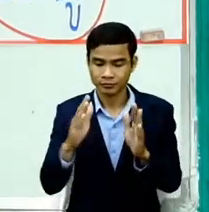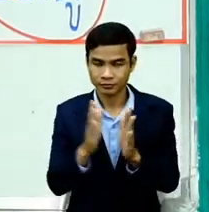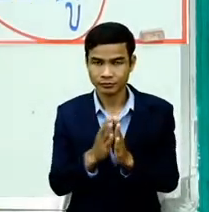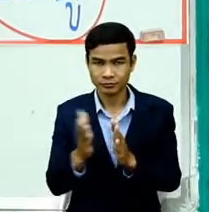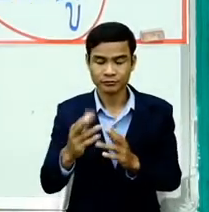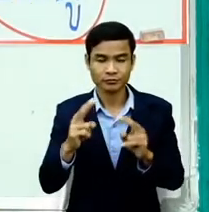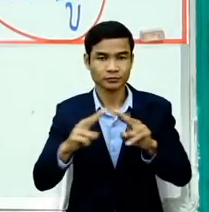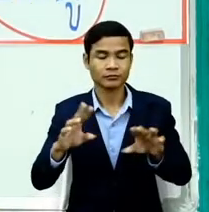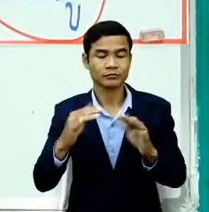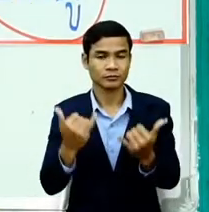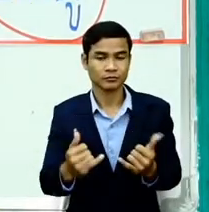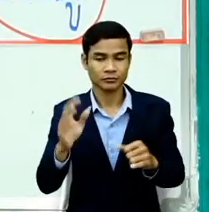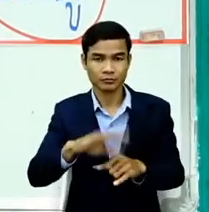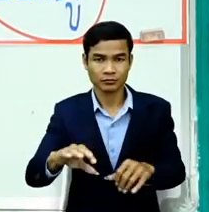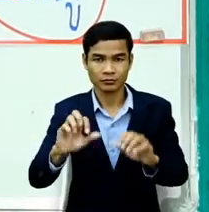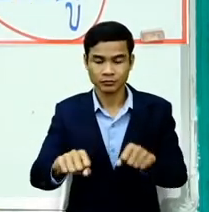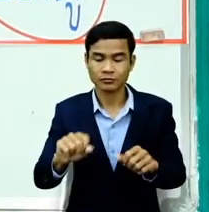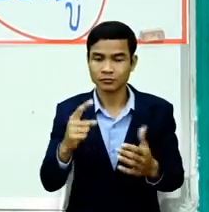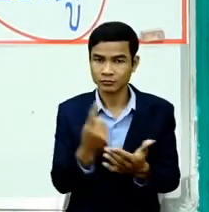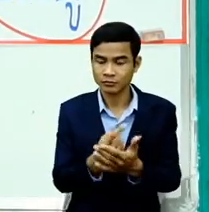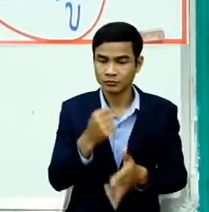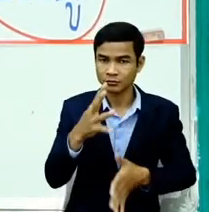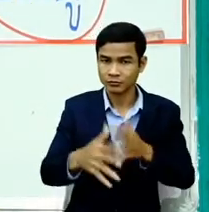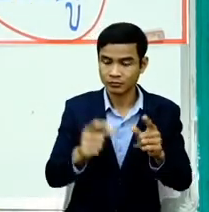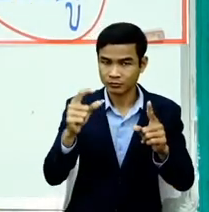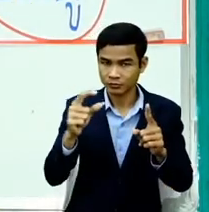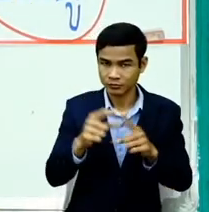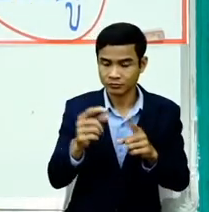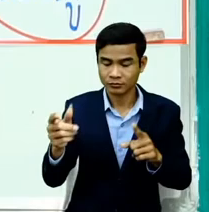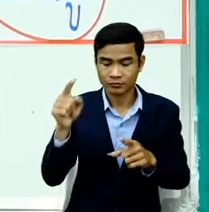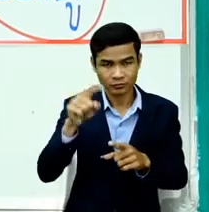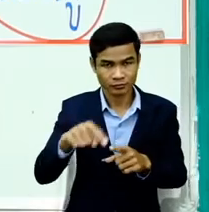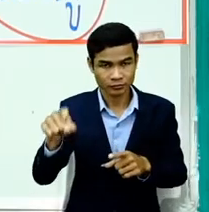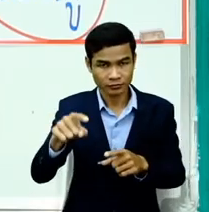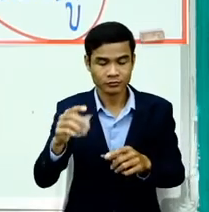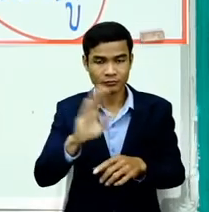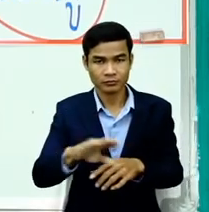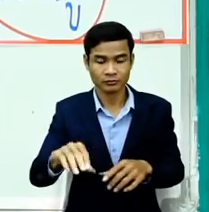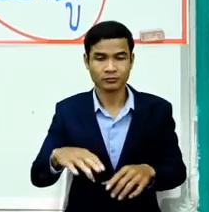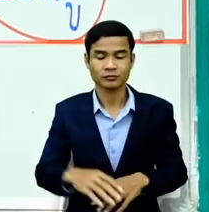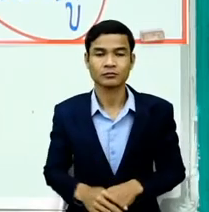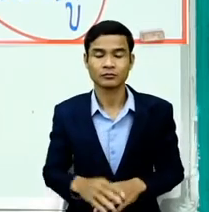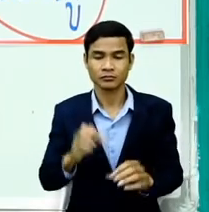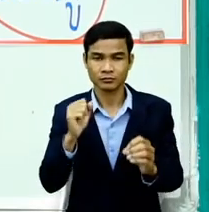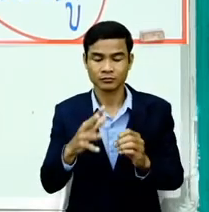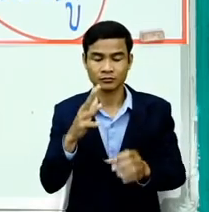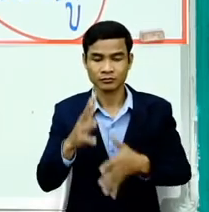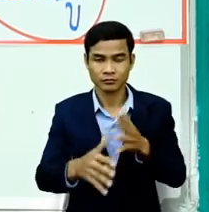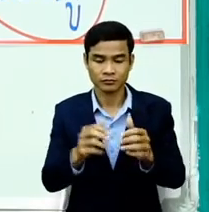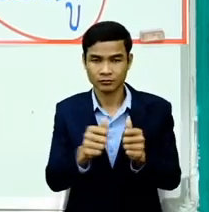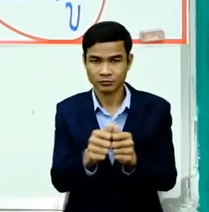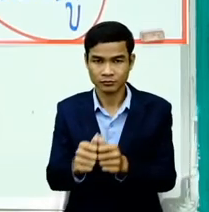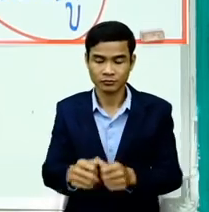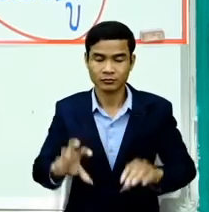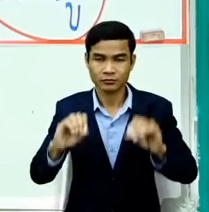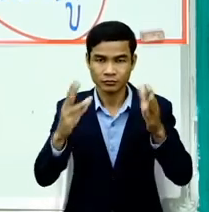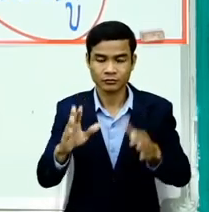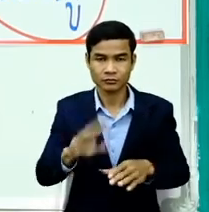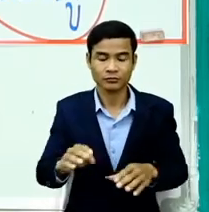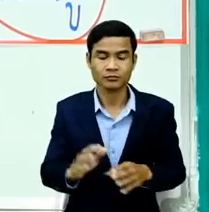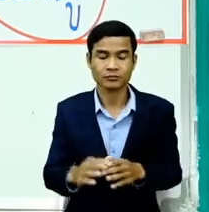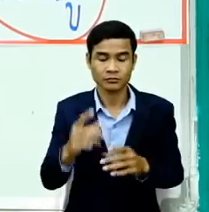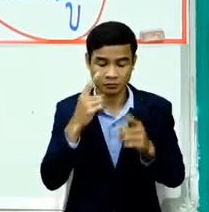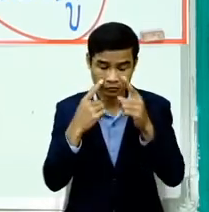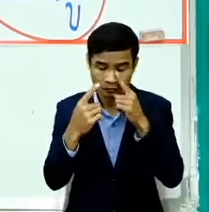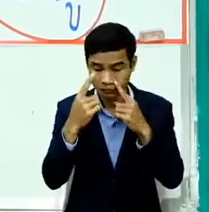ចាគឺមានដូច្នេះកូនត្រូវគូវងចាអរគុណមែនតើកូនតោះឥឡូវនេះចូលកូនទាំងអស់គ្នាចូលរួមអាននៅពាក្យដែលកូនបានគូវងចាតោះ chấp đám ăn chỉ mỗi nạc cửu